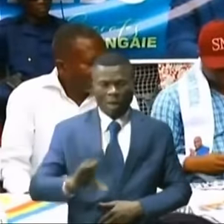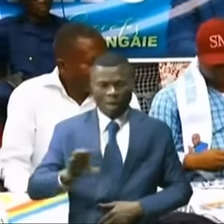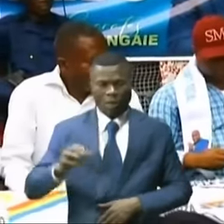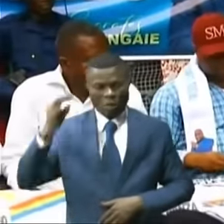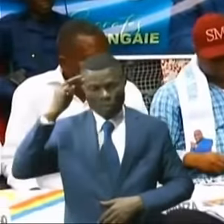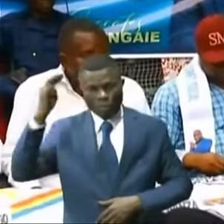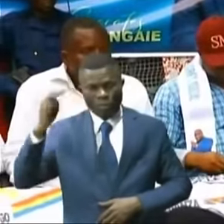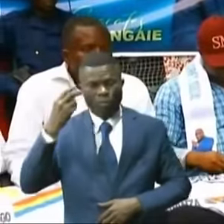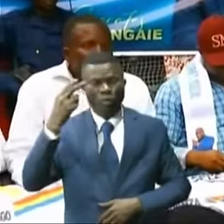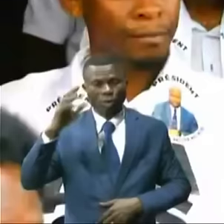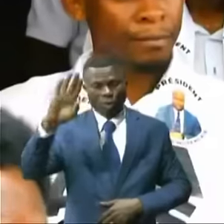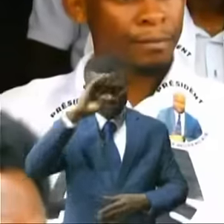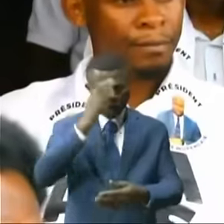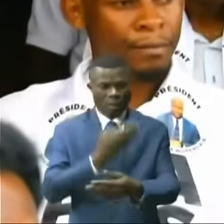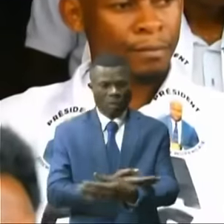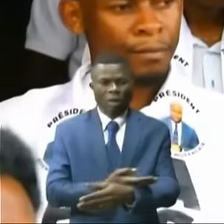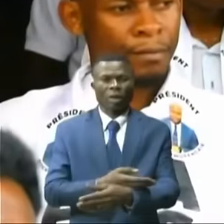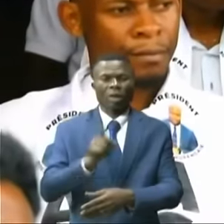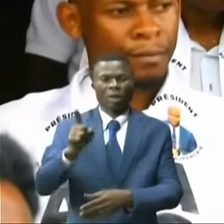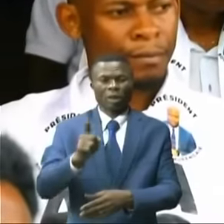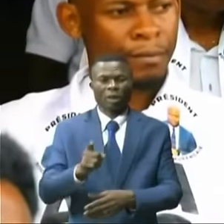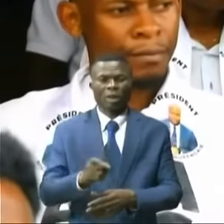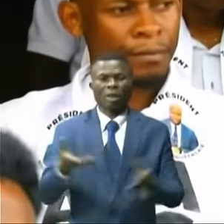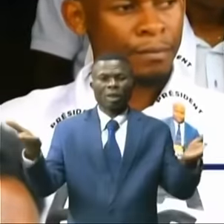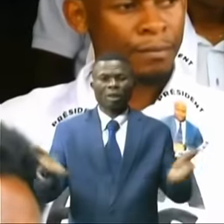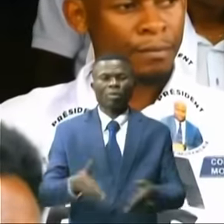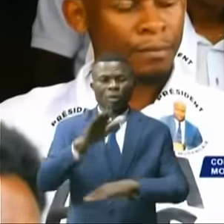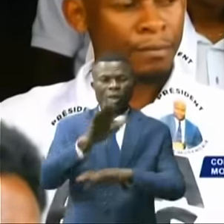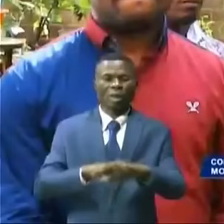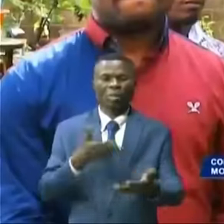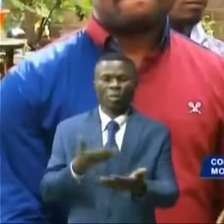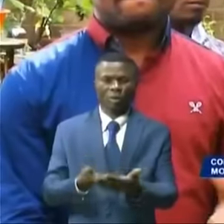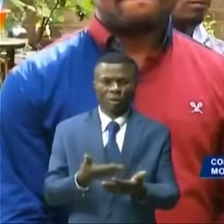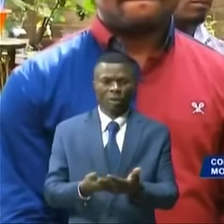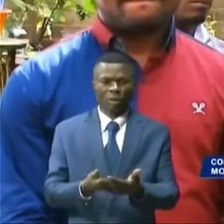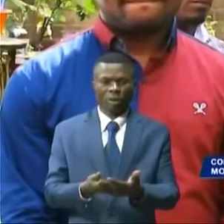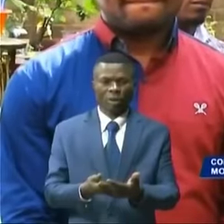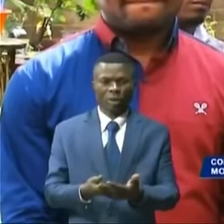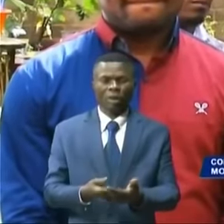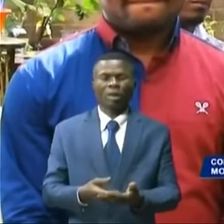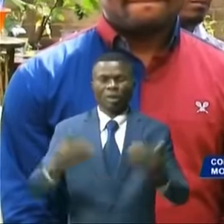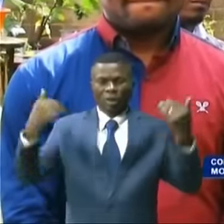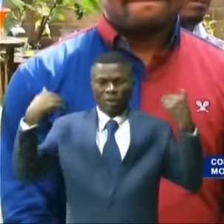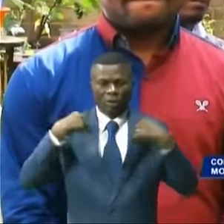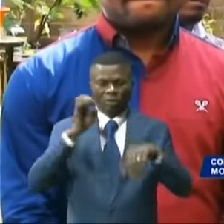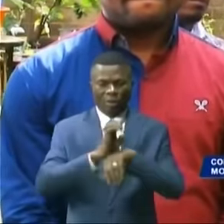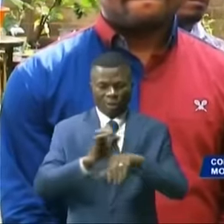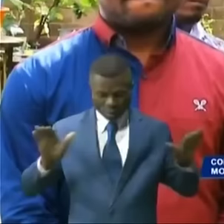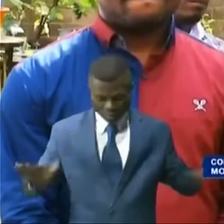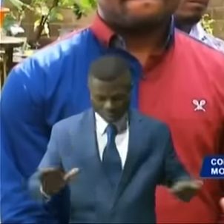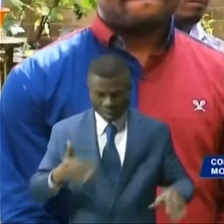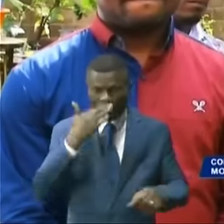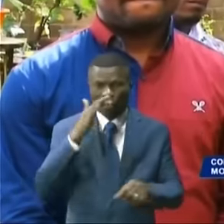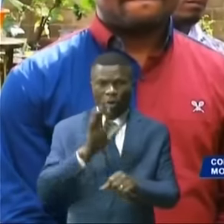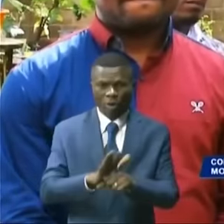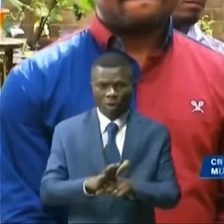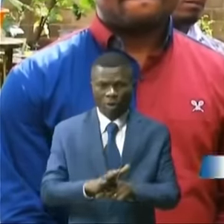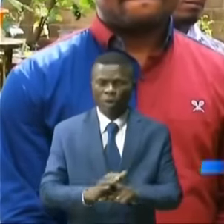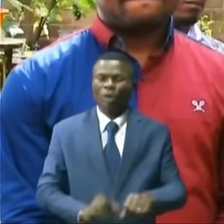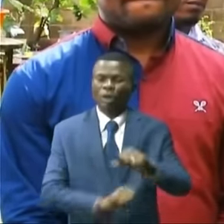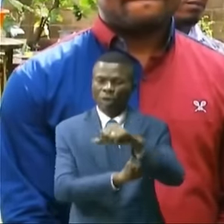les dignes fils de cette municipalité répondre à leur invitation l'imam de cette mosquée a promis tout